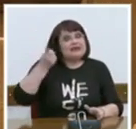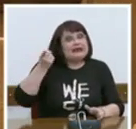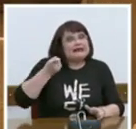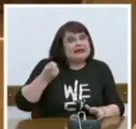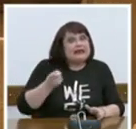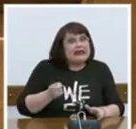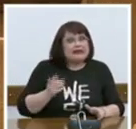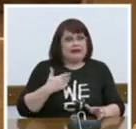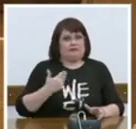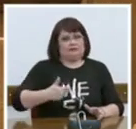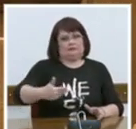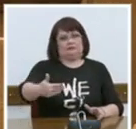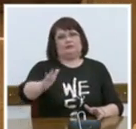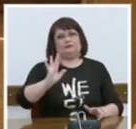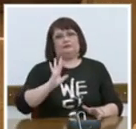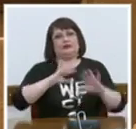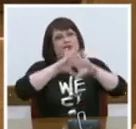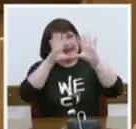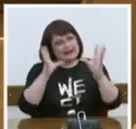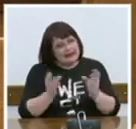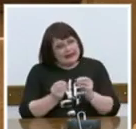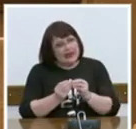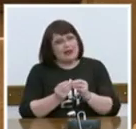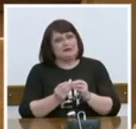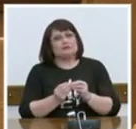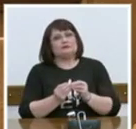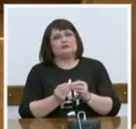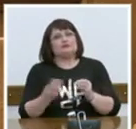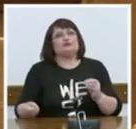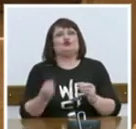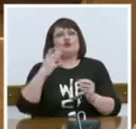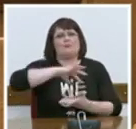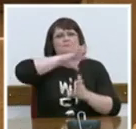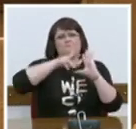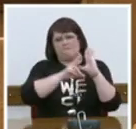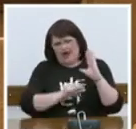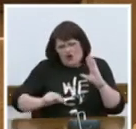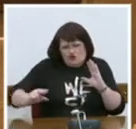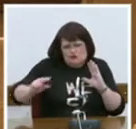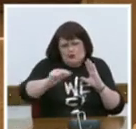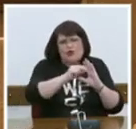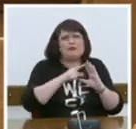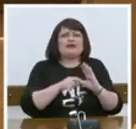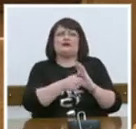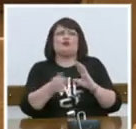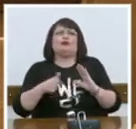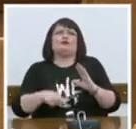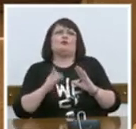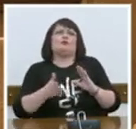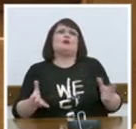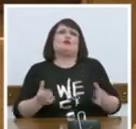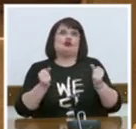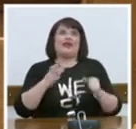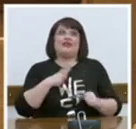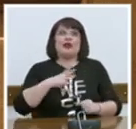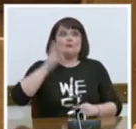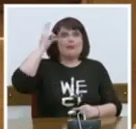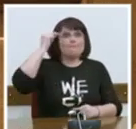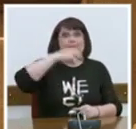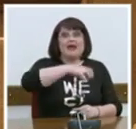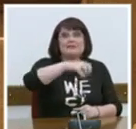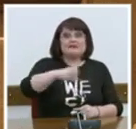γνησίως δυτική και οικουμενική στο νέο παγκοσμιοποιημένο κόσμο που ζούμε. Θέλουμε τα πανεπιστήμια μας,